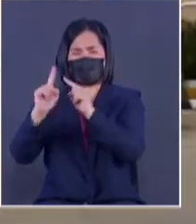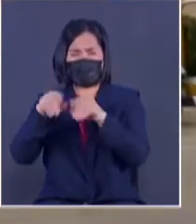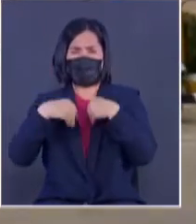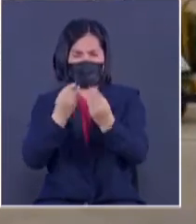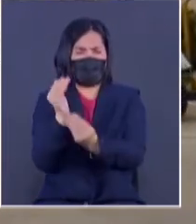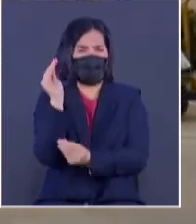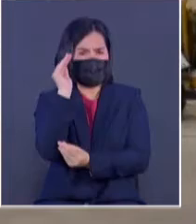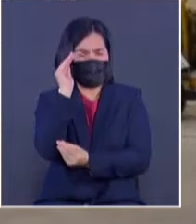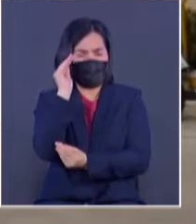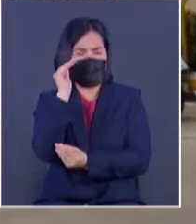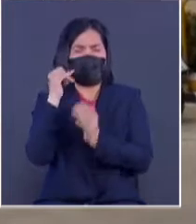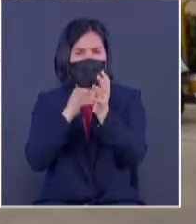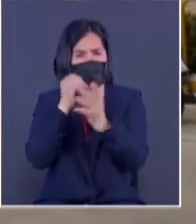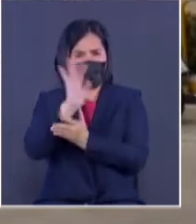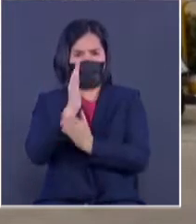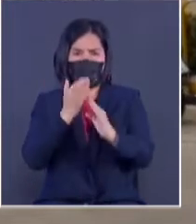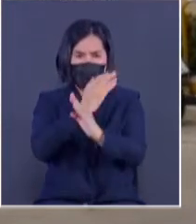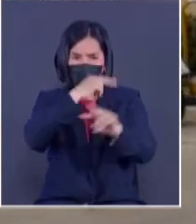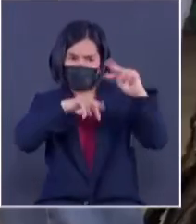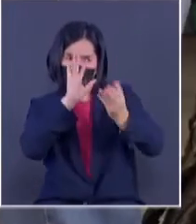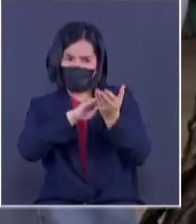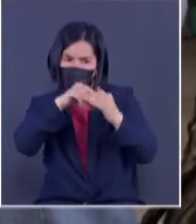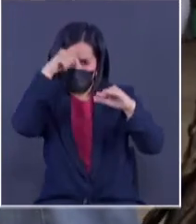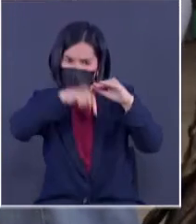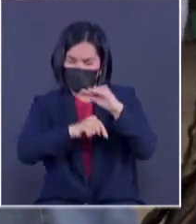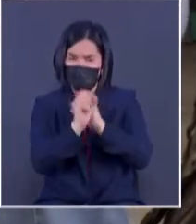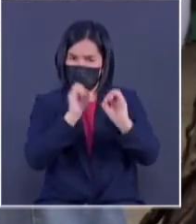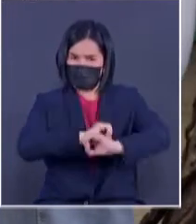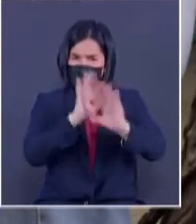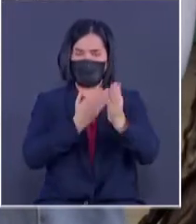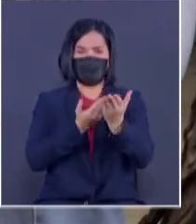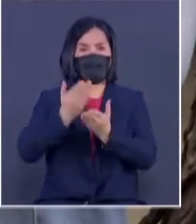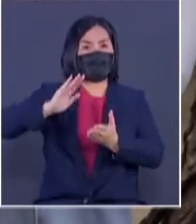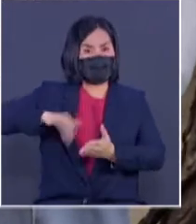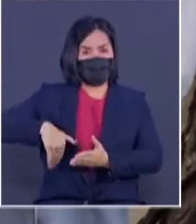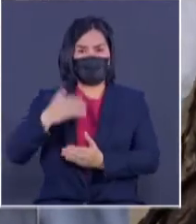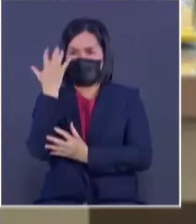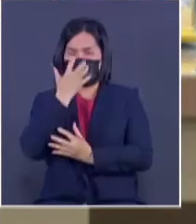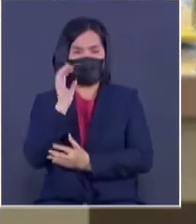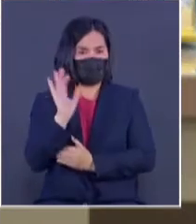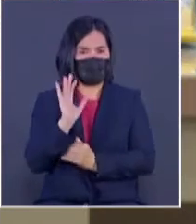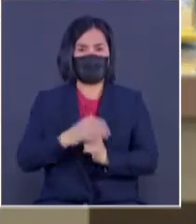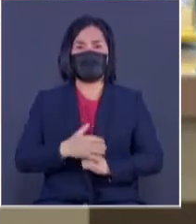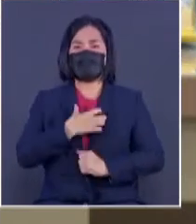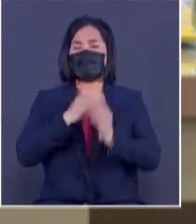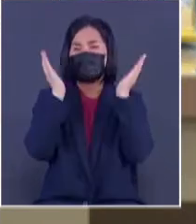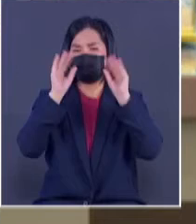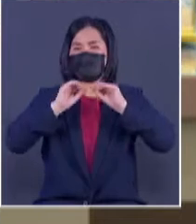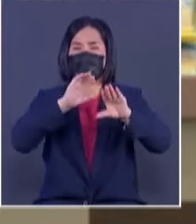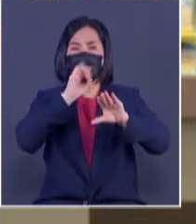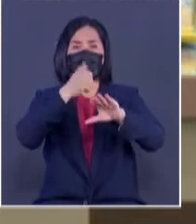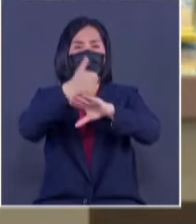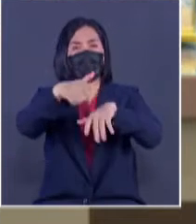ให้ตรวจสอบข้อมูลก่อนตัดสินใจสั่งซื้อเพื่อไม่ให้ตกเป็นเหยื่อของมิจฉาชีพอีกนะคะ ประชาสัมพันธ์ไปทางก